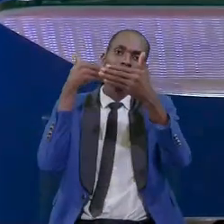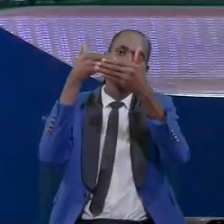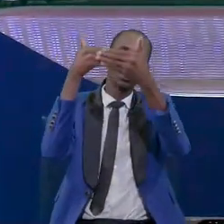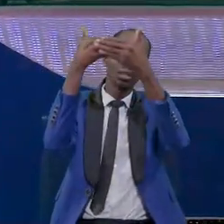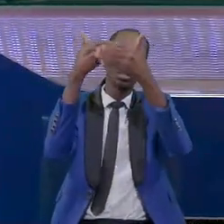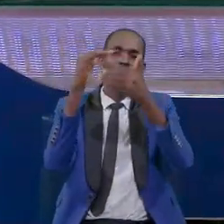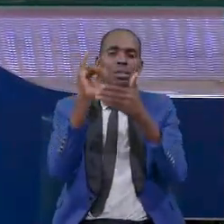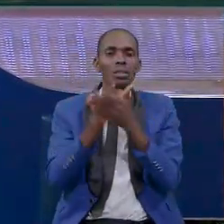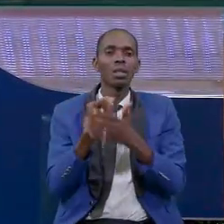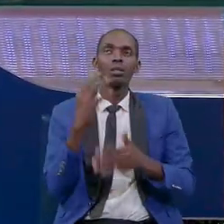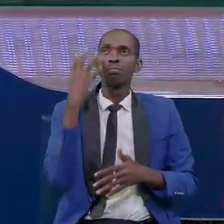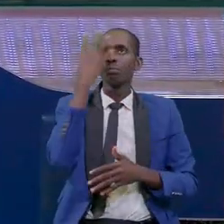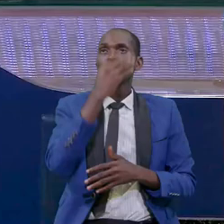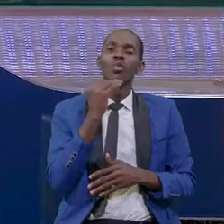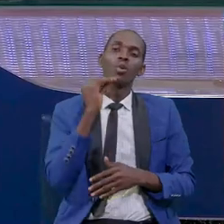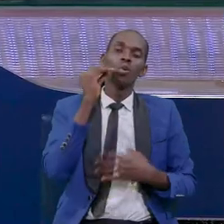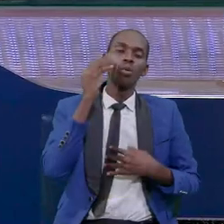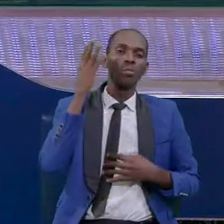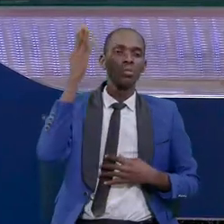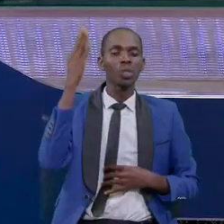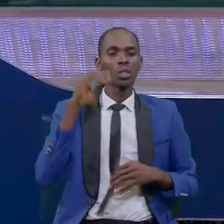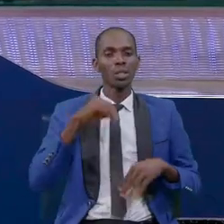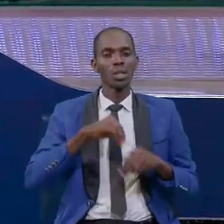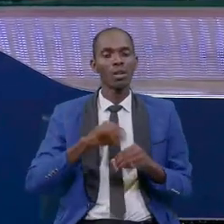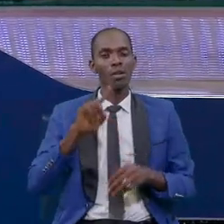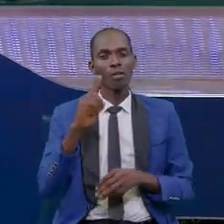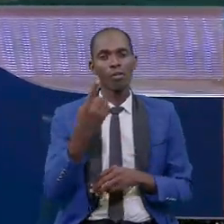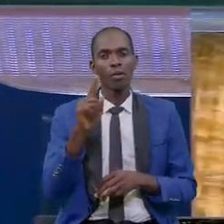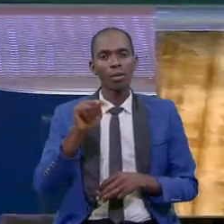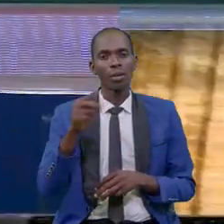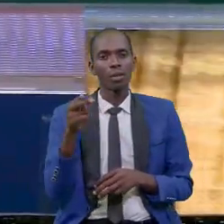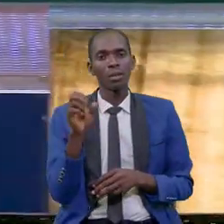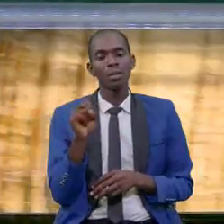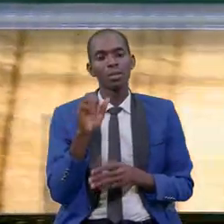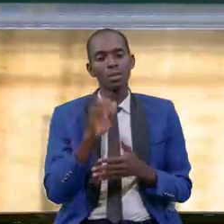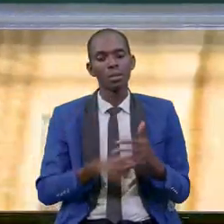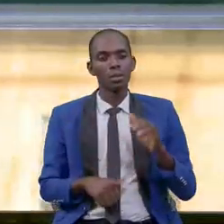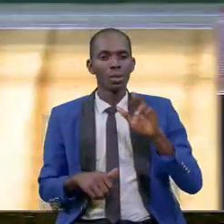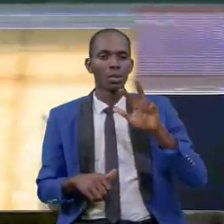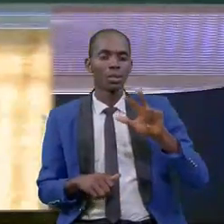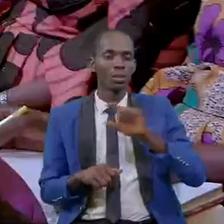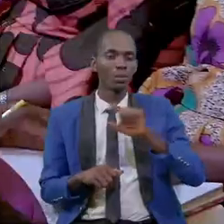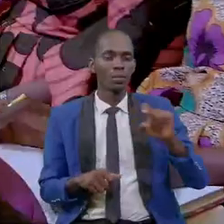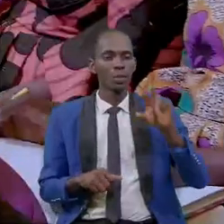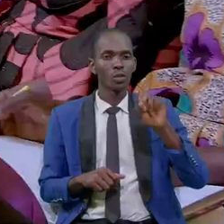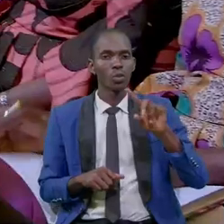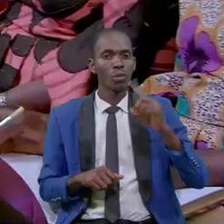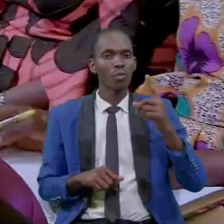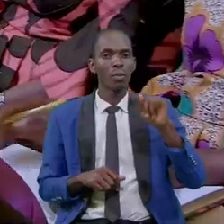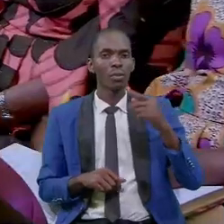avancer au jour glorieux, avancer vers le ciel.